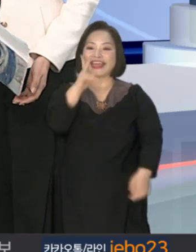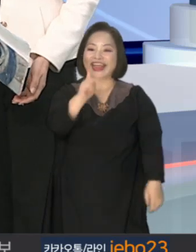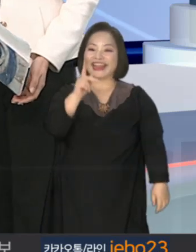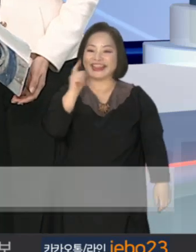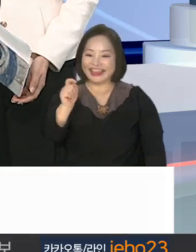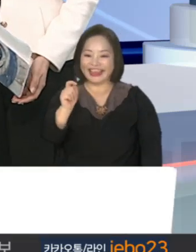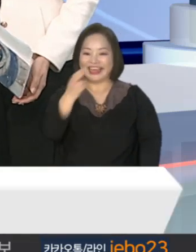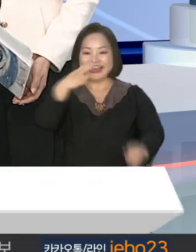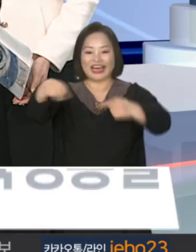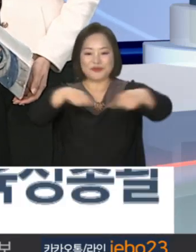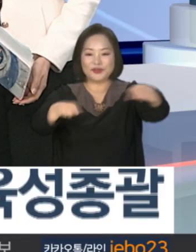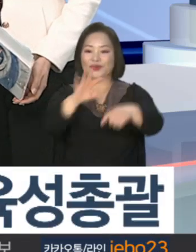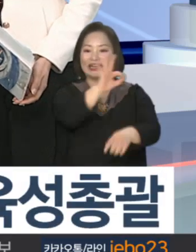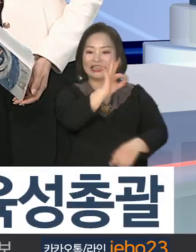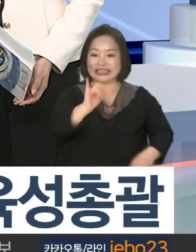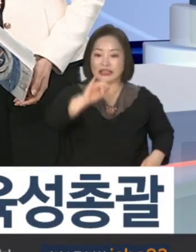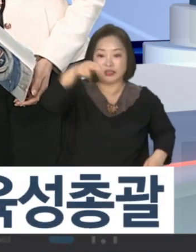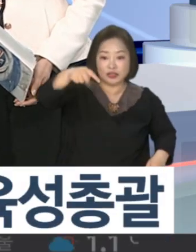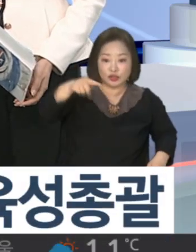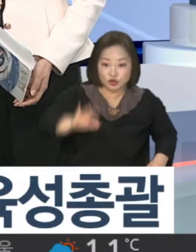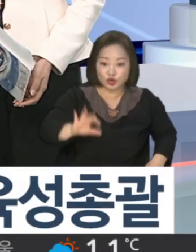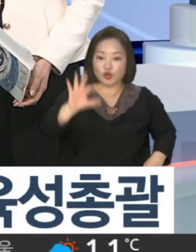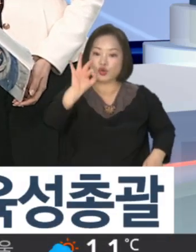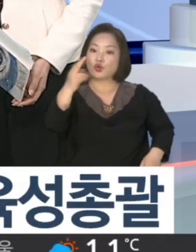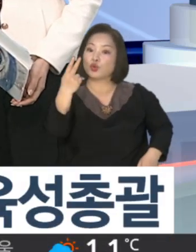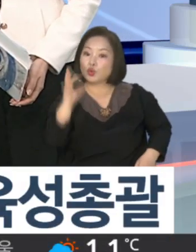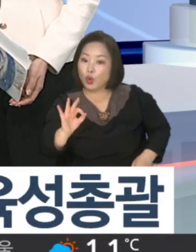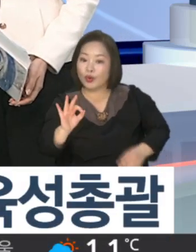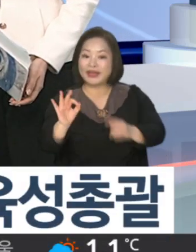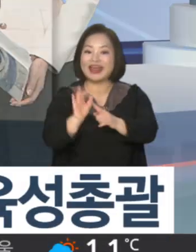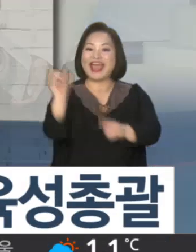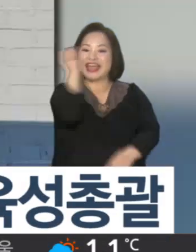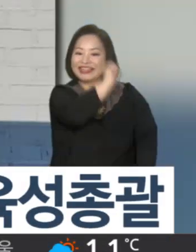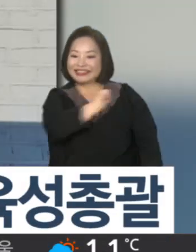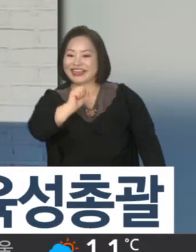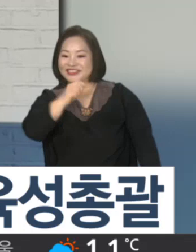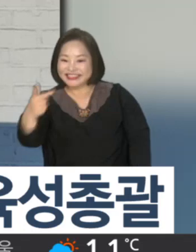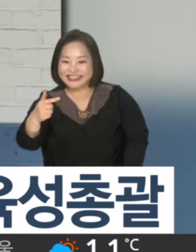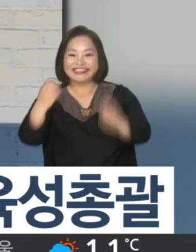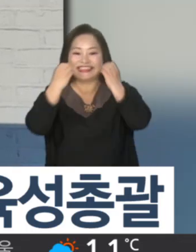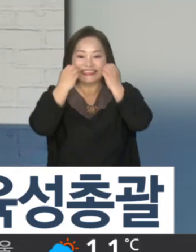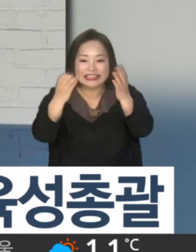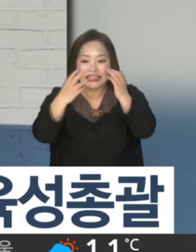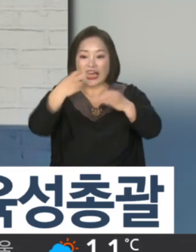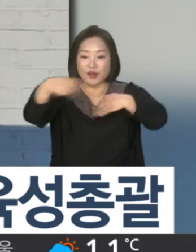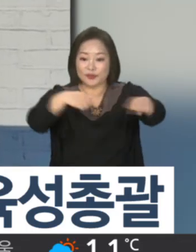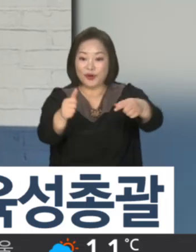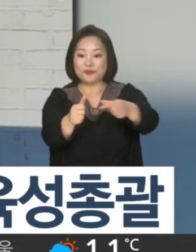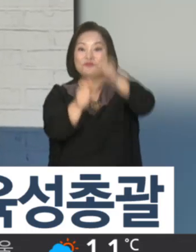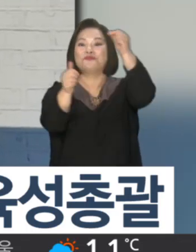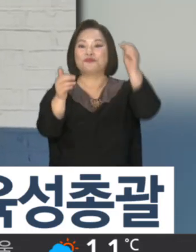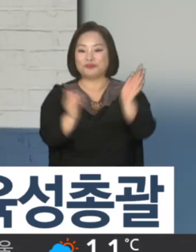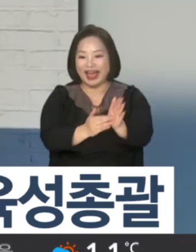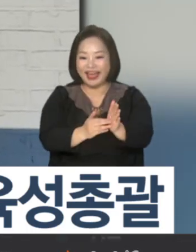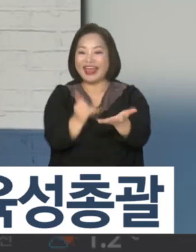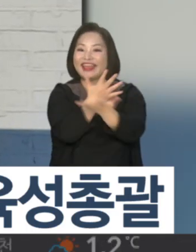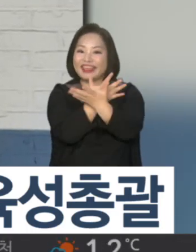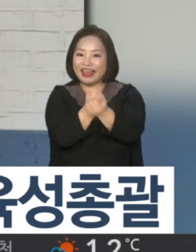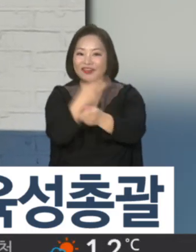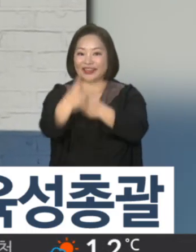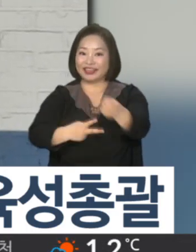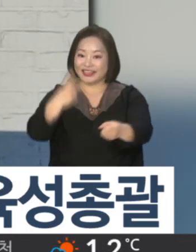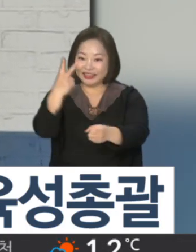이승용 전 KT 위즈 육성 총괄이 프로야구 SSG 랜더스 신임 감독으로 선임됐습니다 계약 기간은